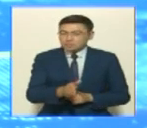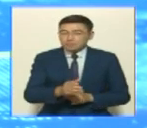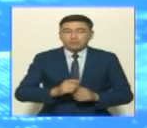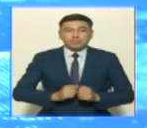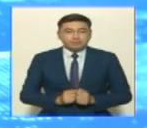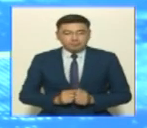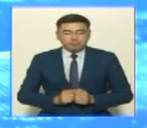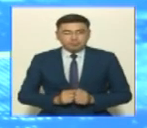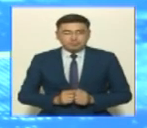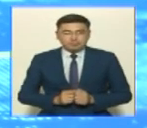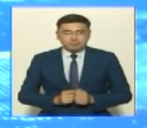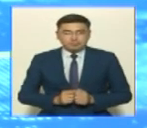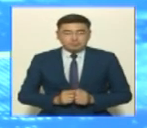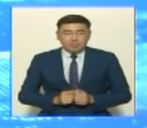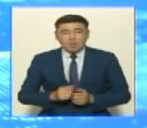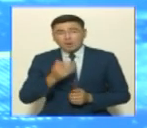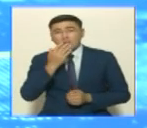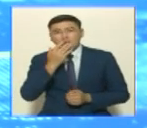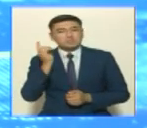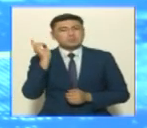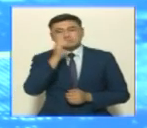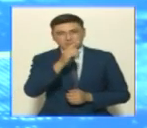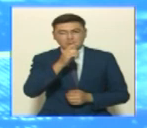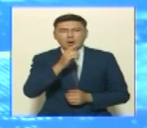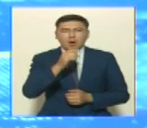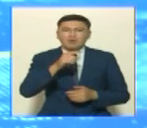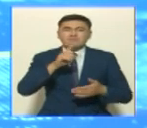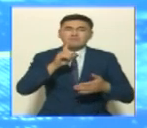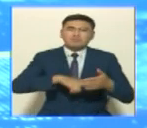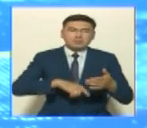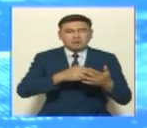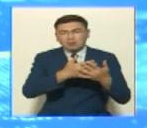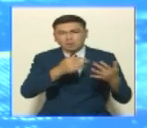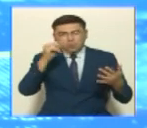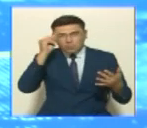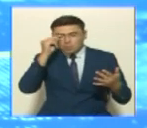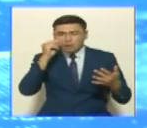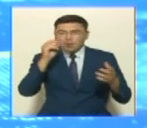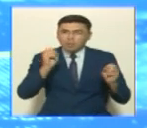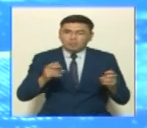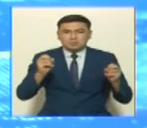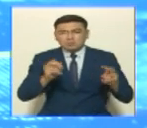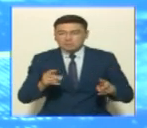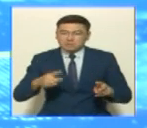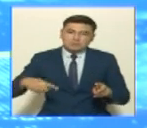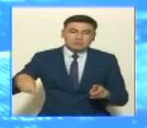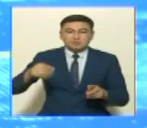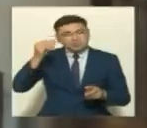тұстарды жоқ емес дейді мамандар. Шетелде діни білім алу қаншалықты қауіпті? Әріптесім Мөлдір Батырбай анықтап